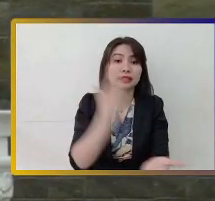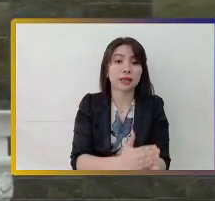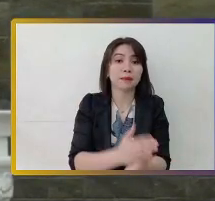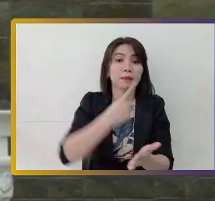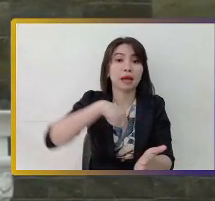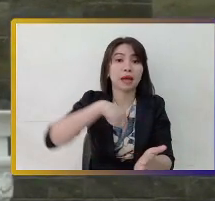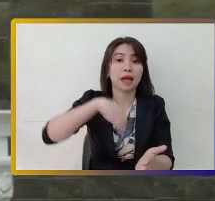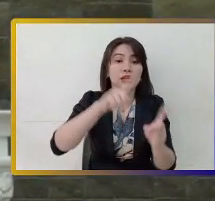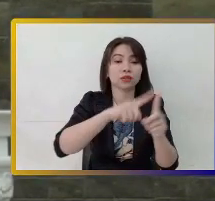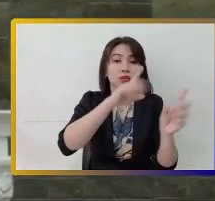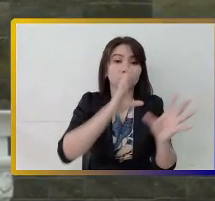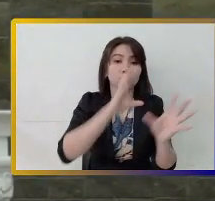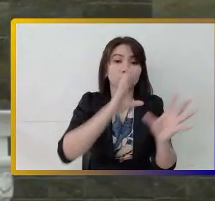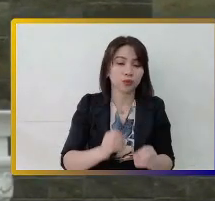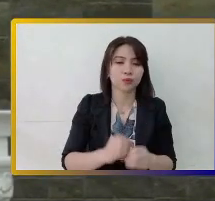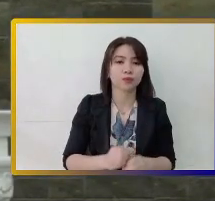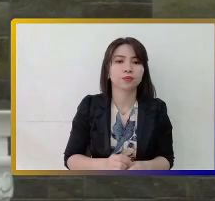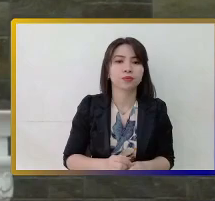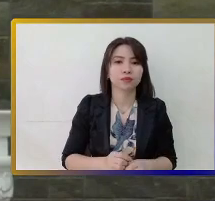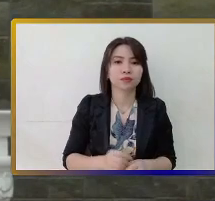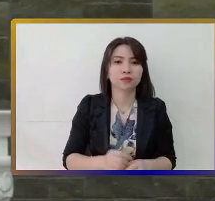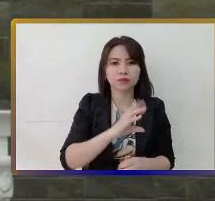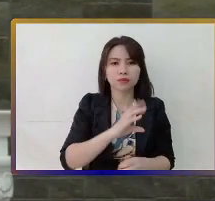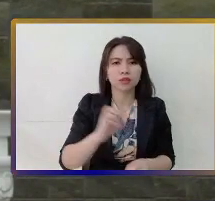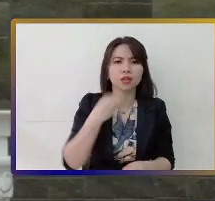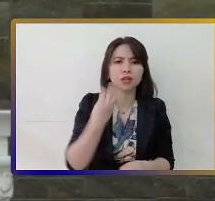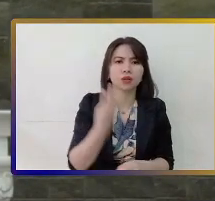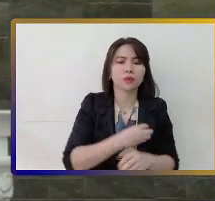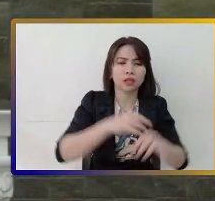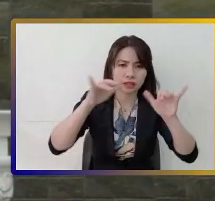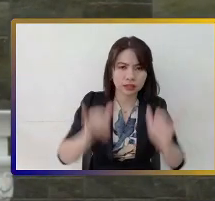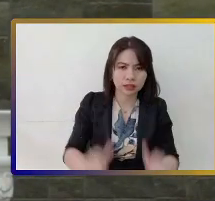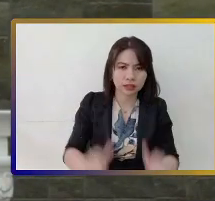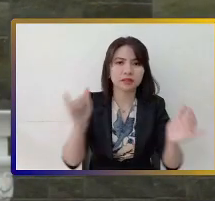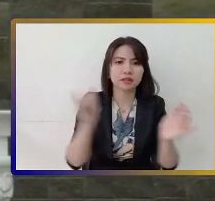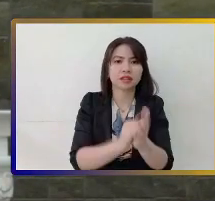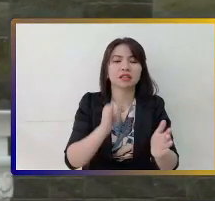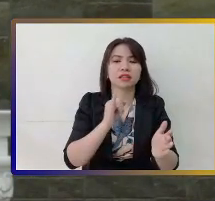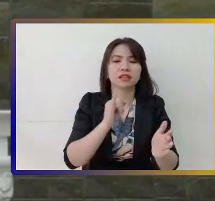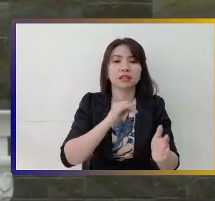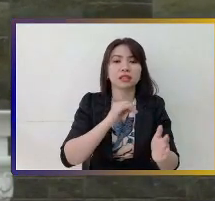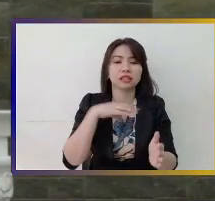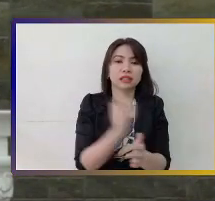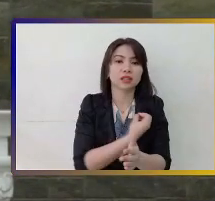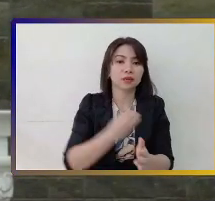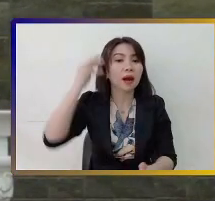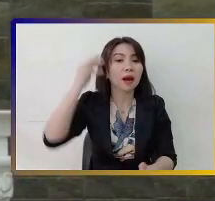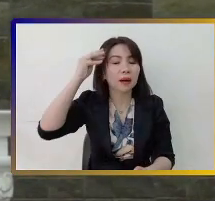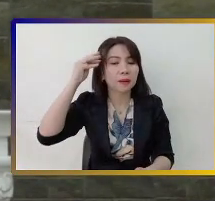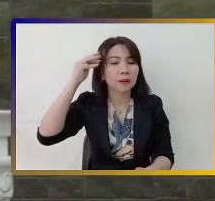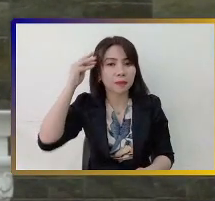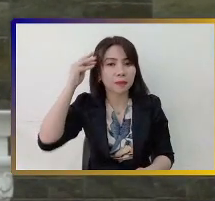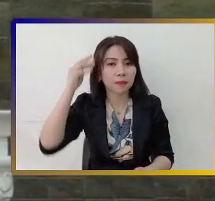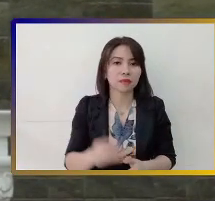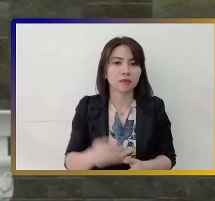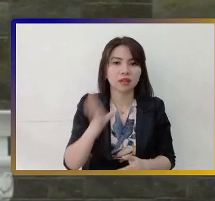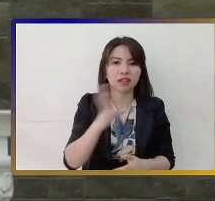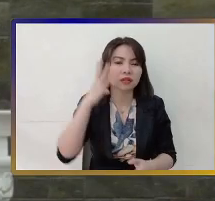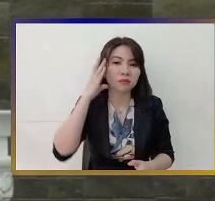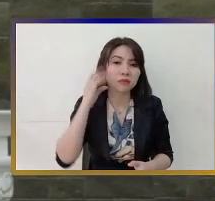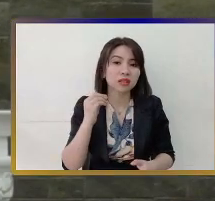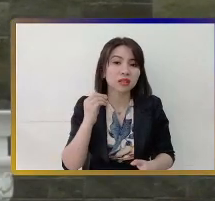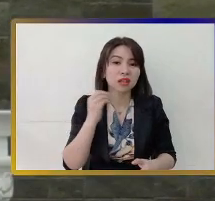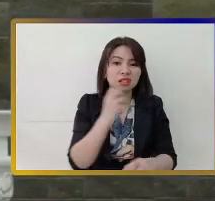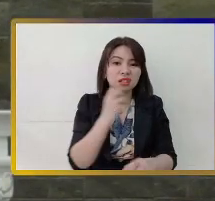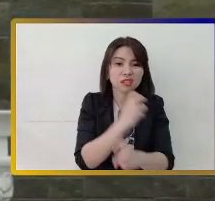natin na ganun ka na kasi yan ang ganun. Yung naranasan mo ngayong hirap, ganun